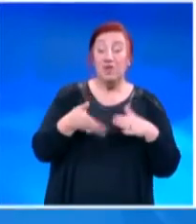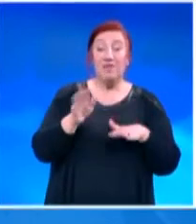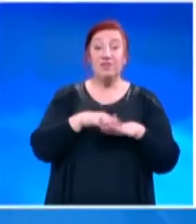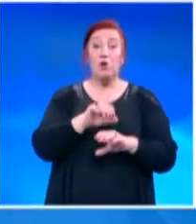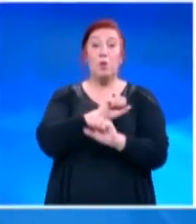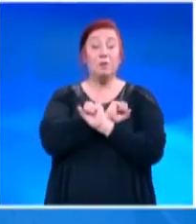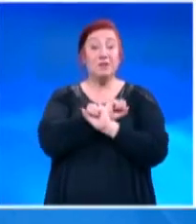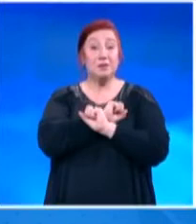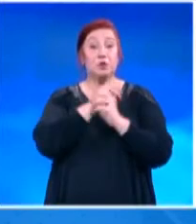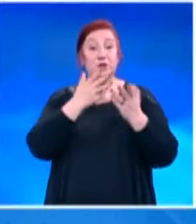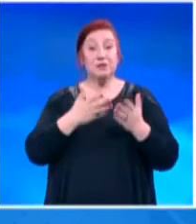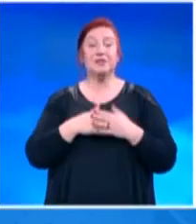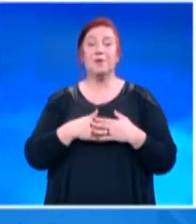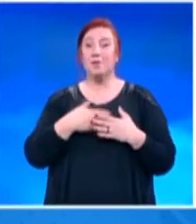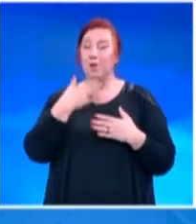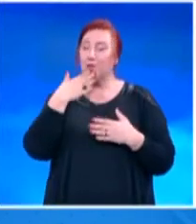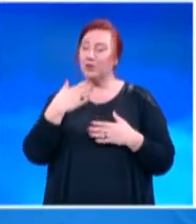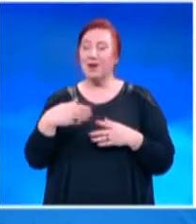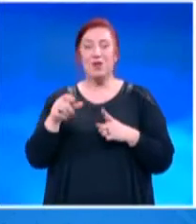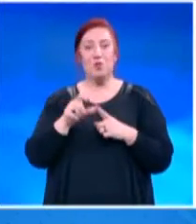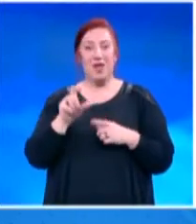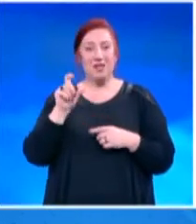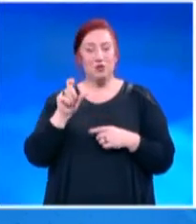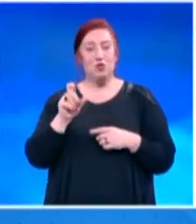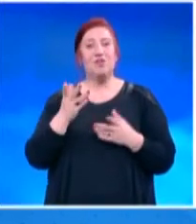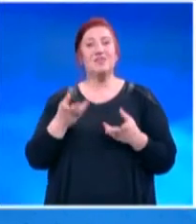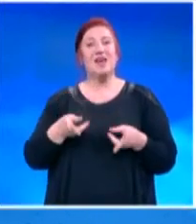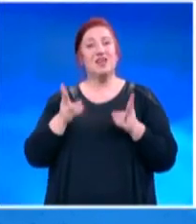Благодаря, Румяна Стоилкова, за решенията на Тристранния съвет.